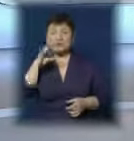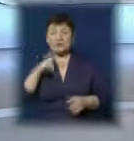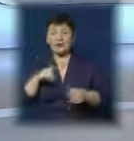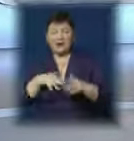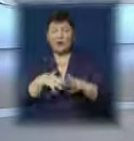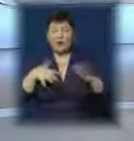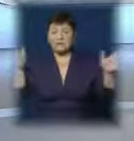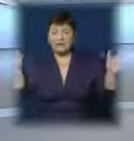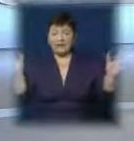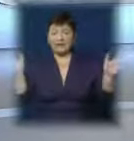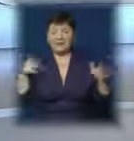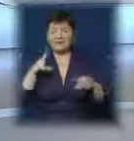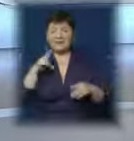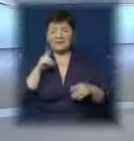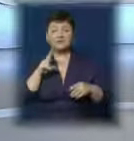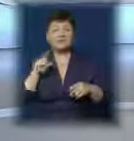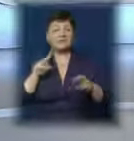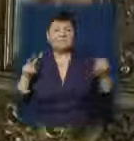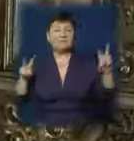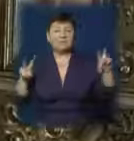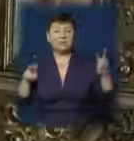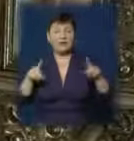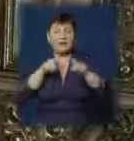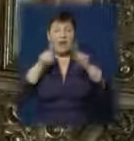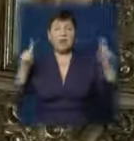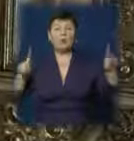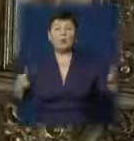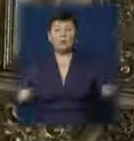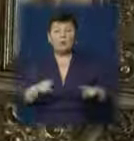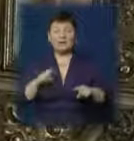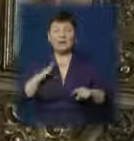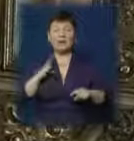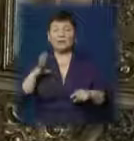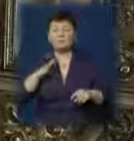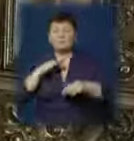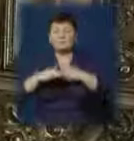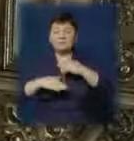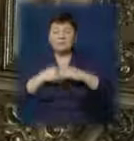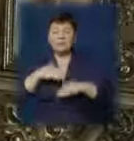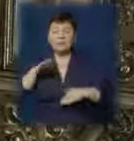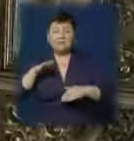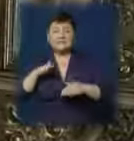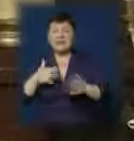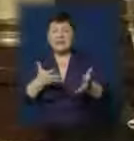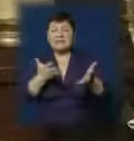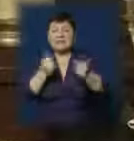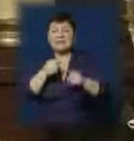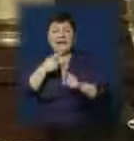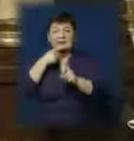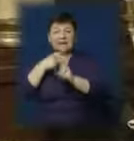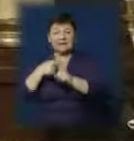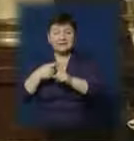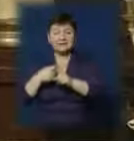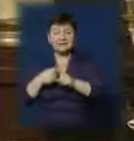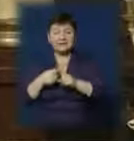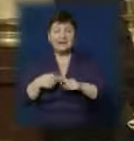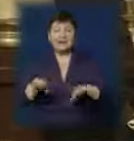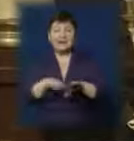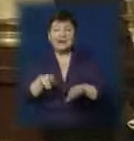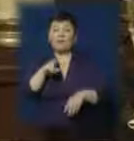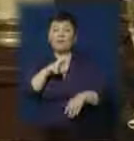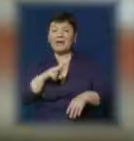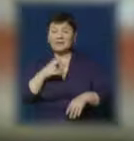є винесення плащаниці, що символізує полотно, в яке був загорнутий Ісус після зняття з Христа. Страсна П'ятниця – єдиний день в році,